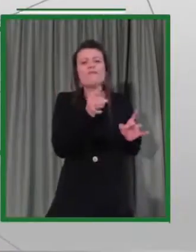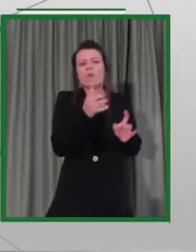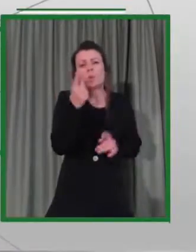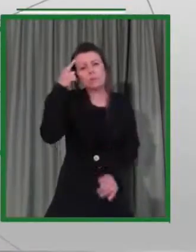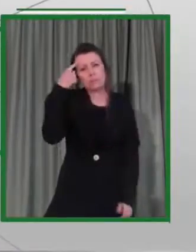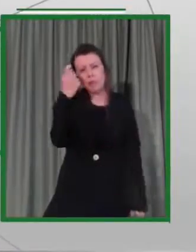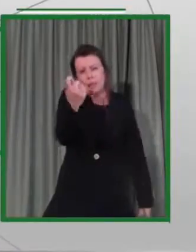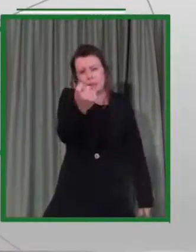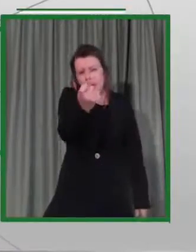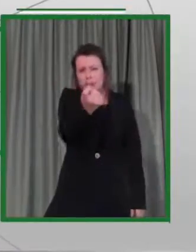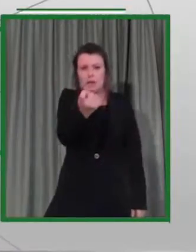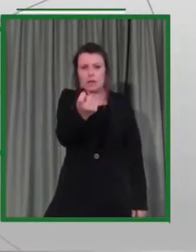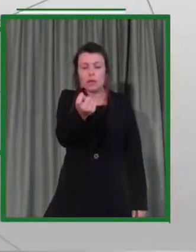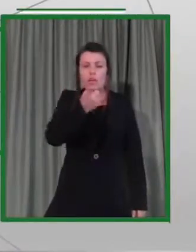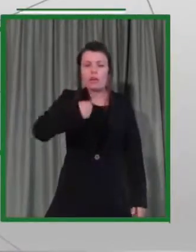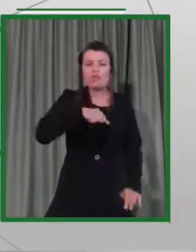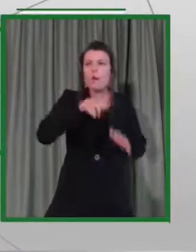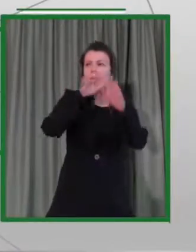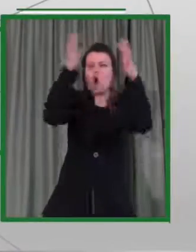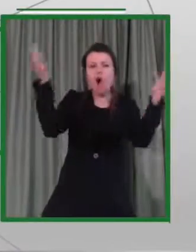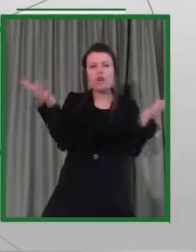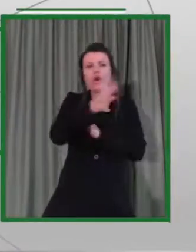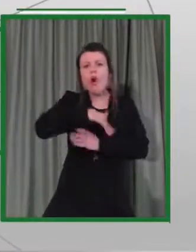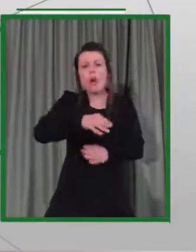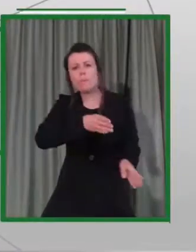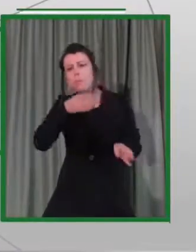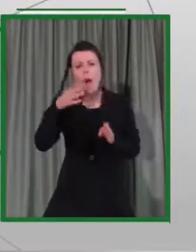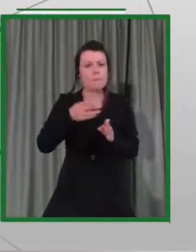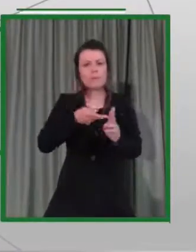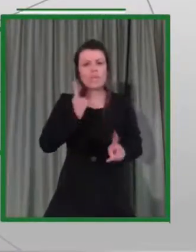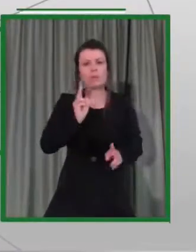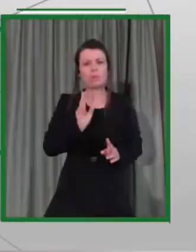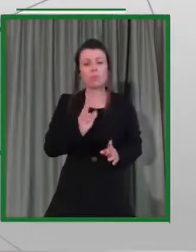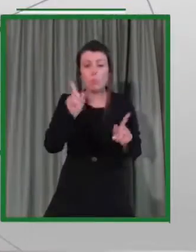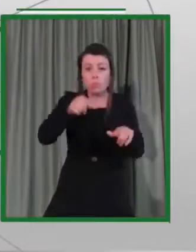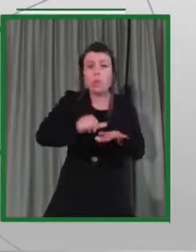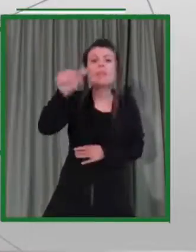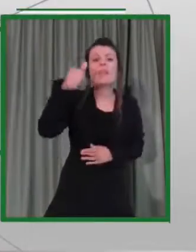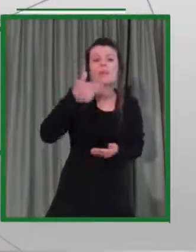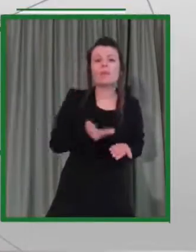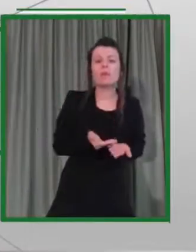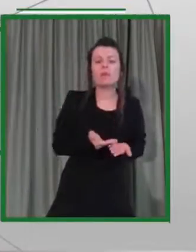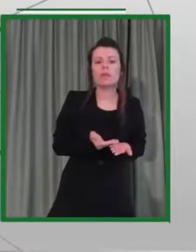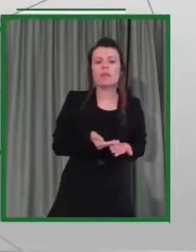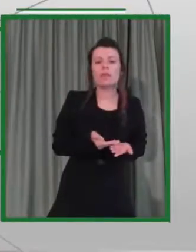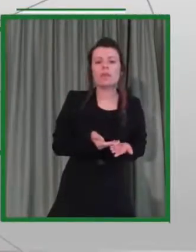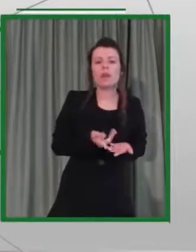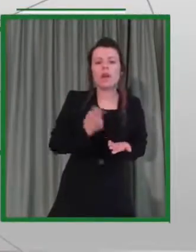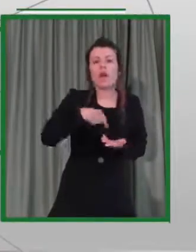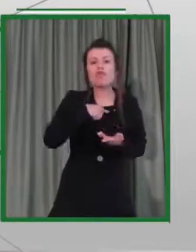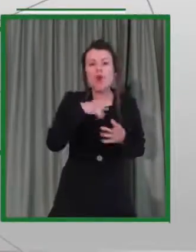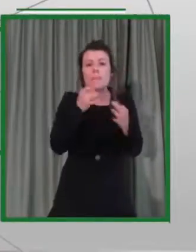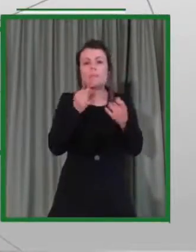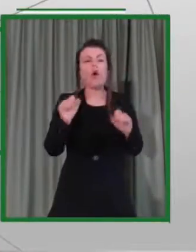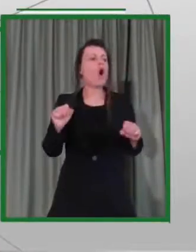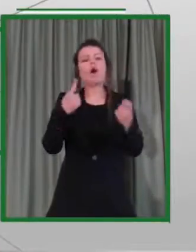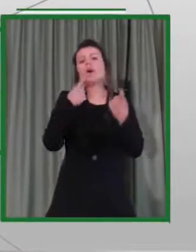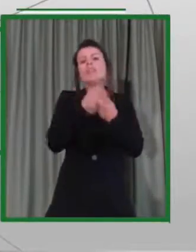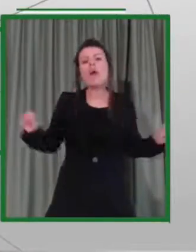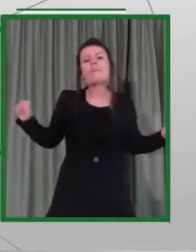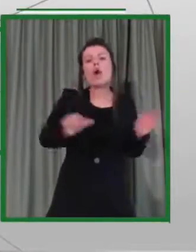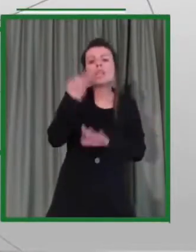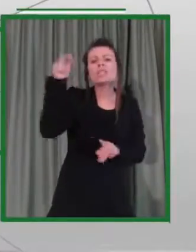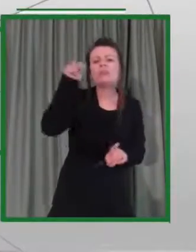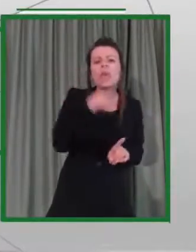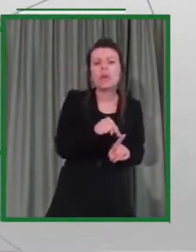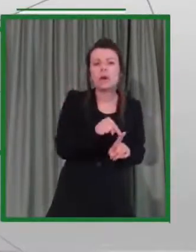aree al mondo più colpite e per prima, una delle prime democrazie. Alcune